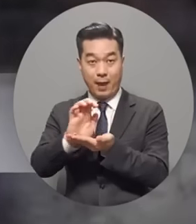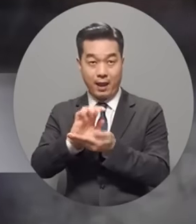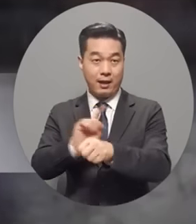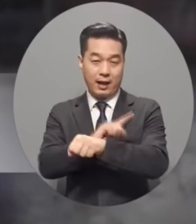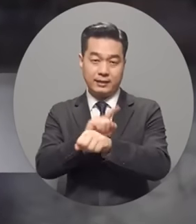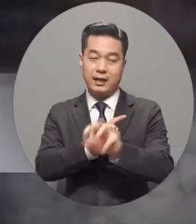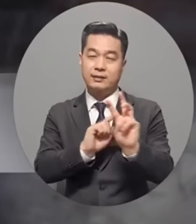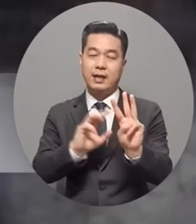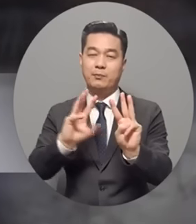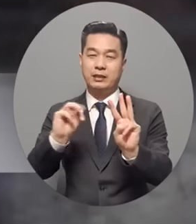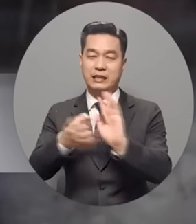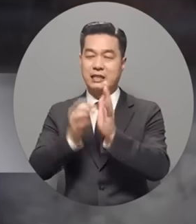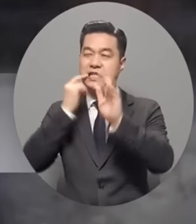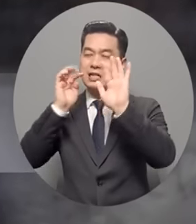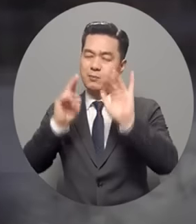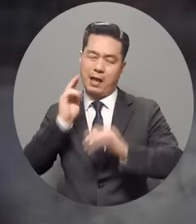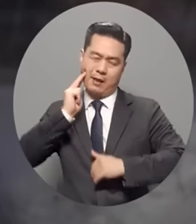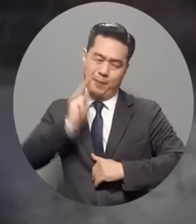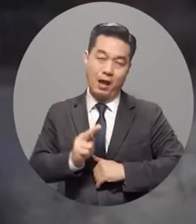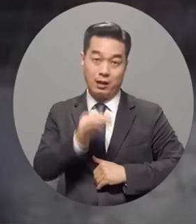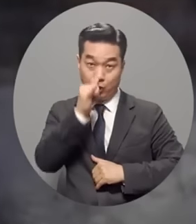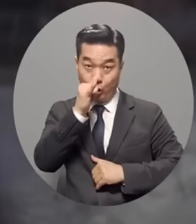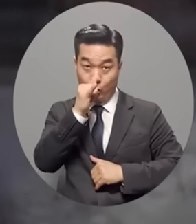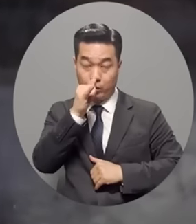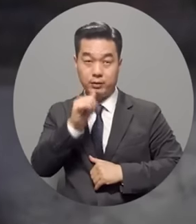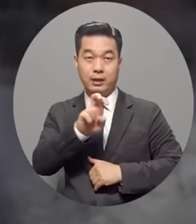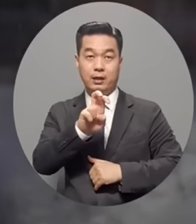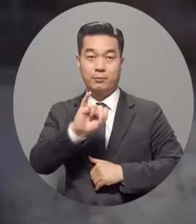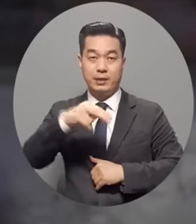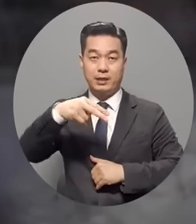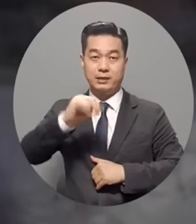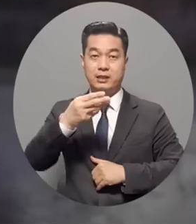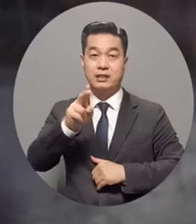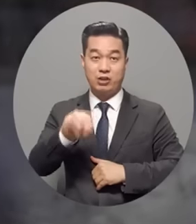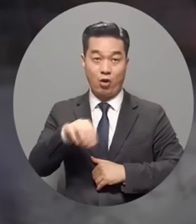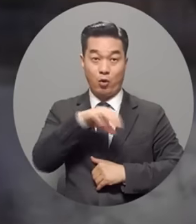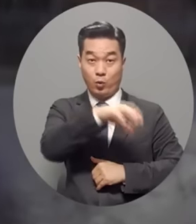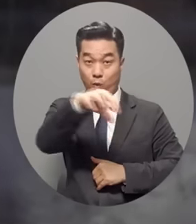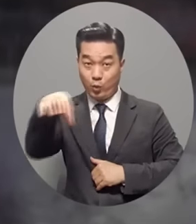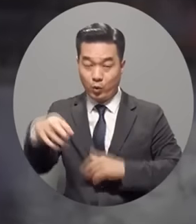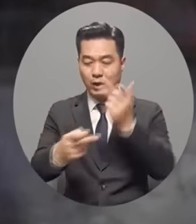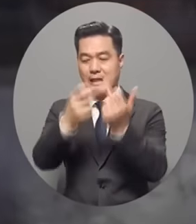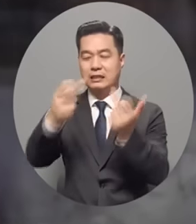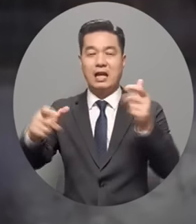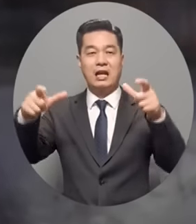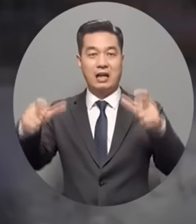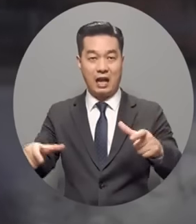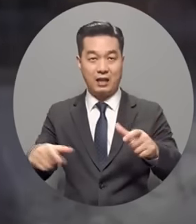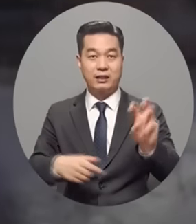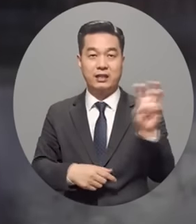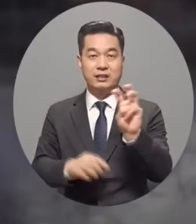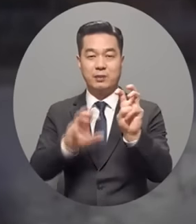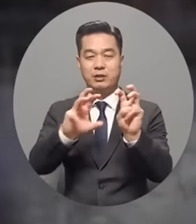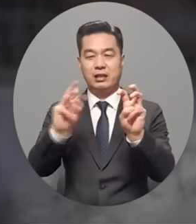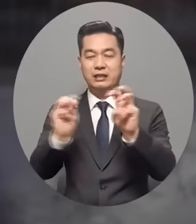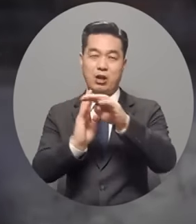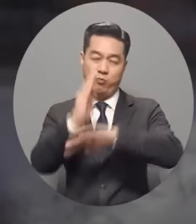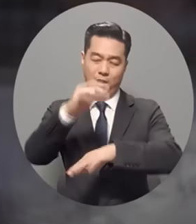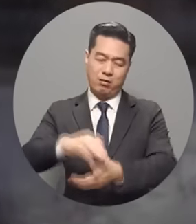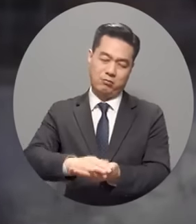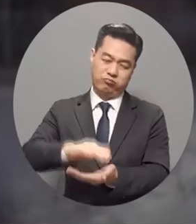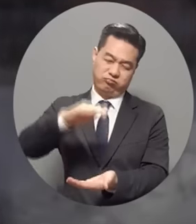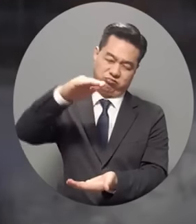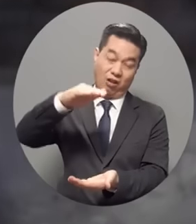3cm 넘는 폭설이 쏟아지기도 했는데요. 미시령과 삽당령, 구룡령 등 주요 산간 지역에 벌써 30cm 넘는 눈이